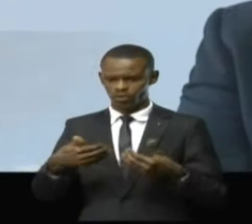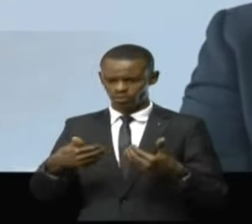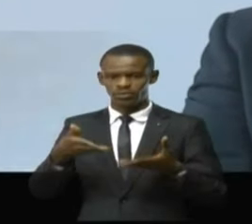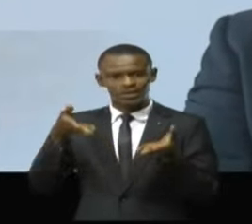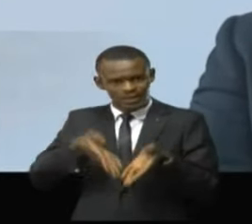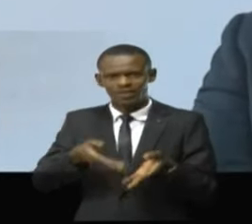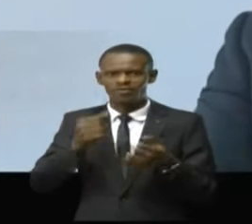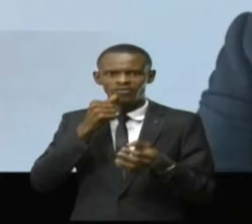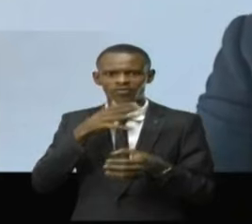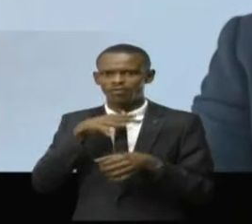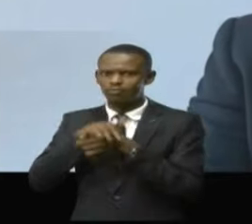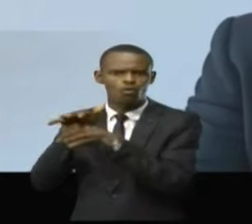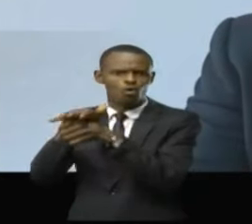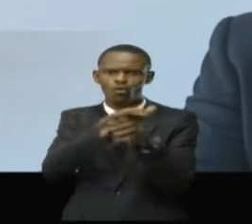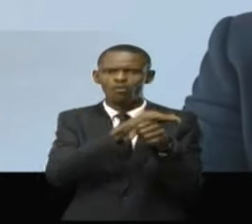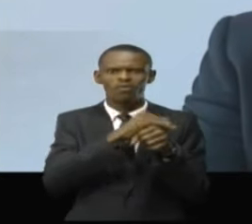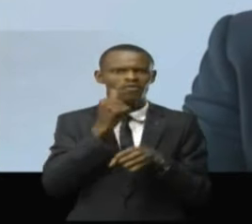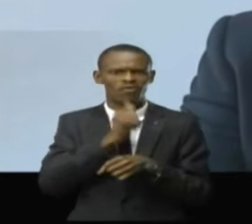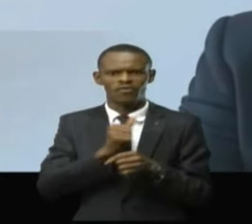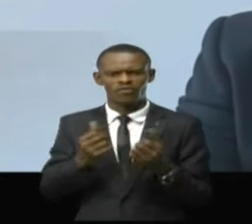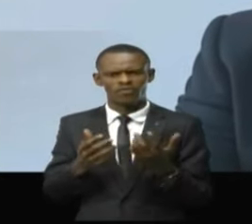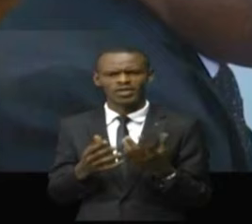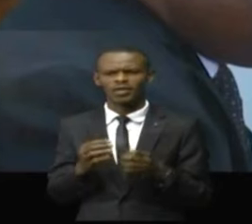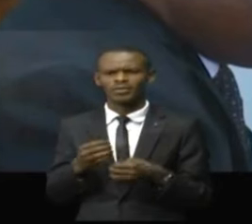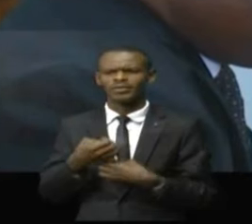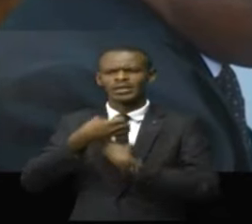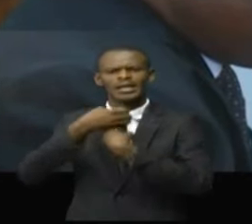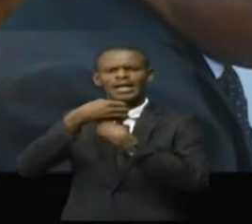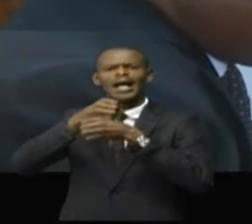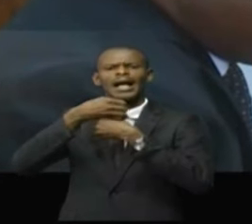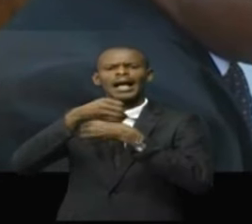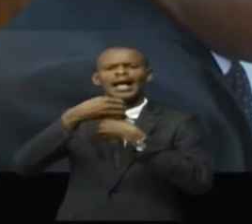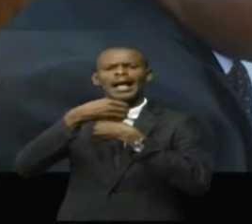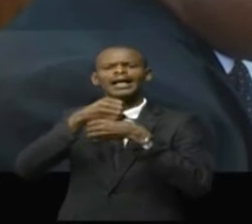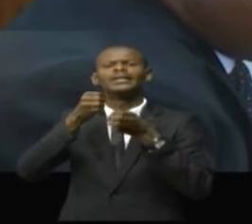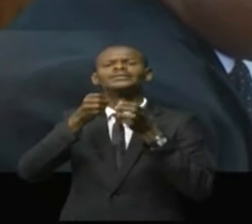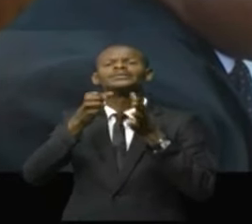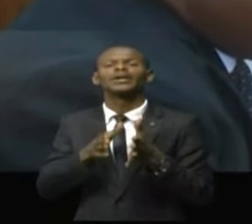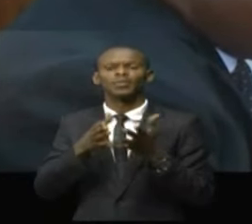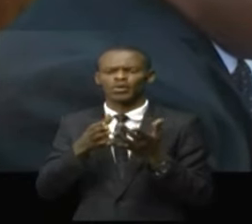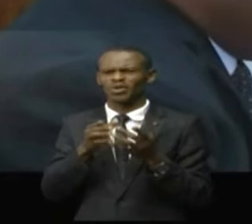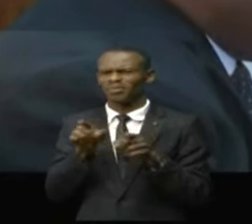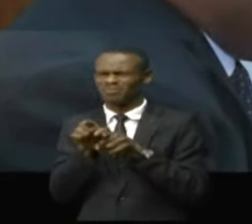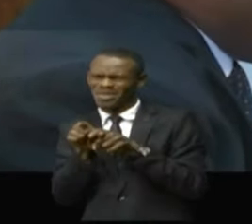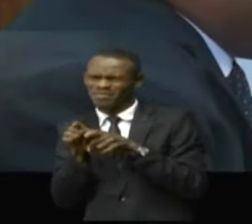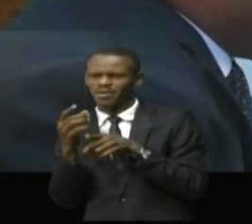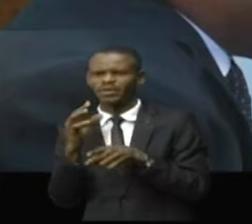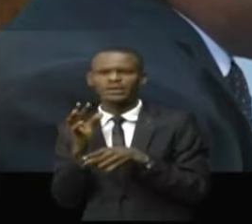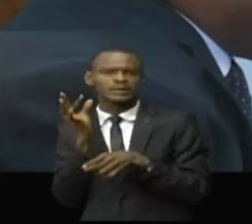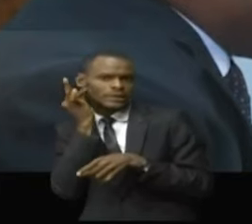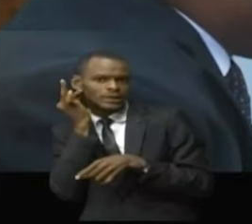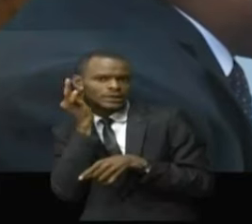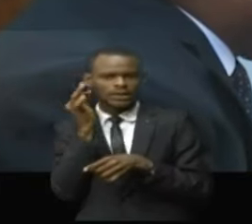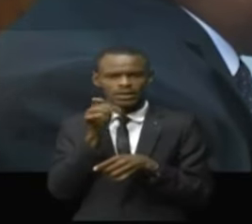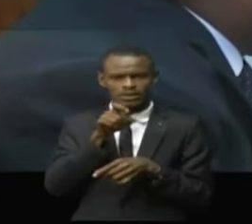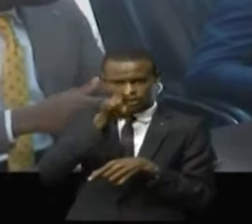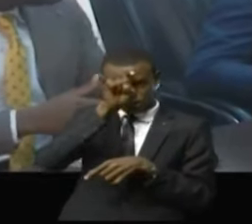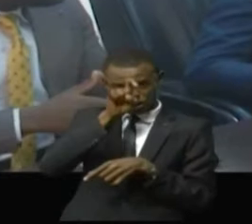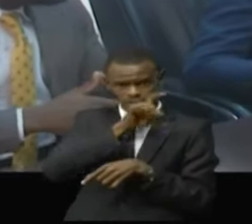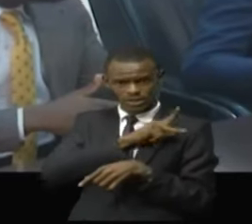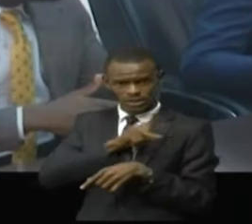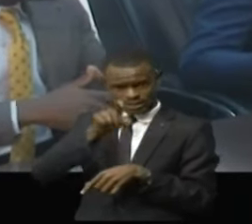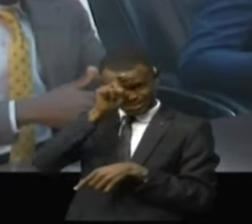entrepreneurs. Elle est devancée par l'Égypte et le Kenya. Dans cette plateforme, les femmes échangent des informations financières et partagent